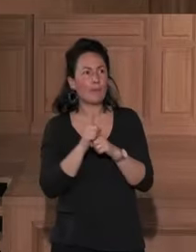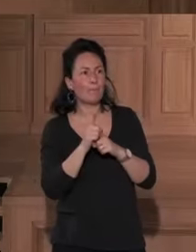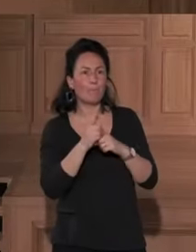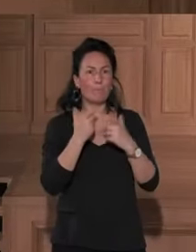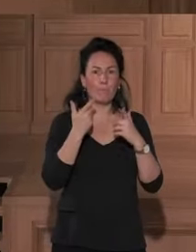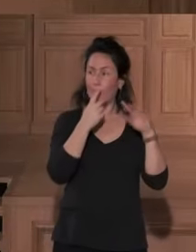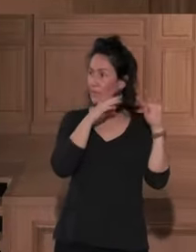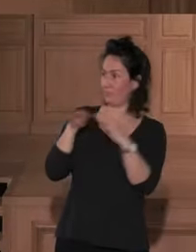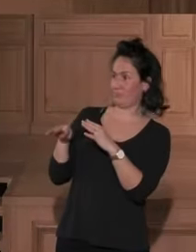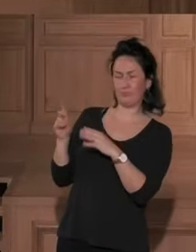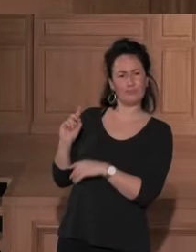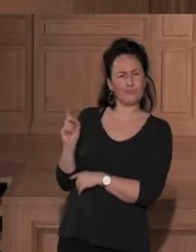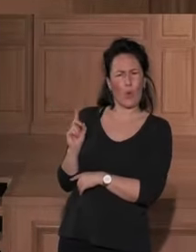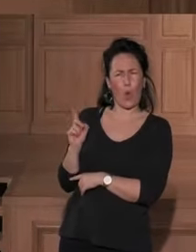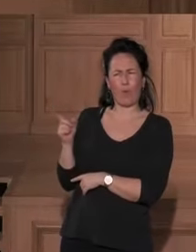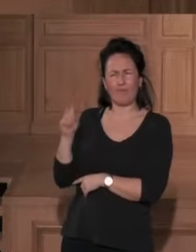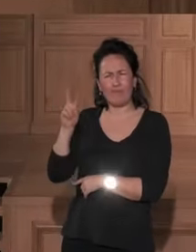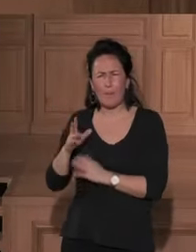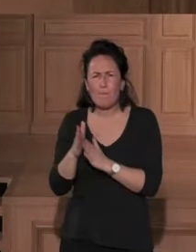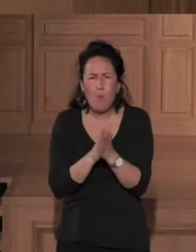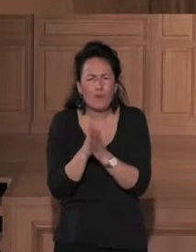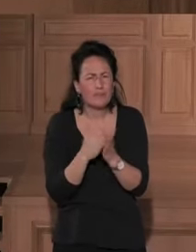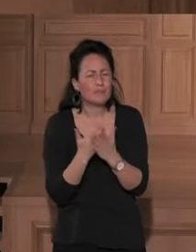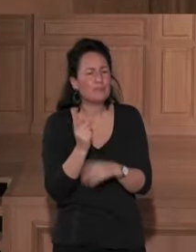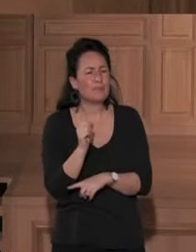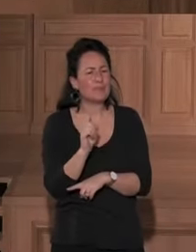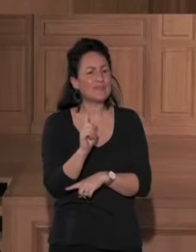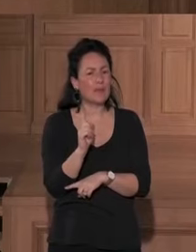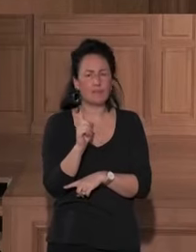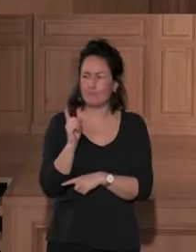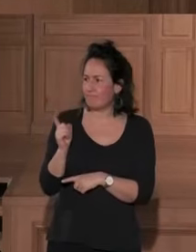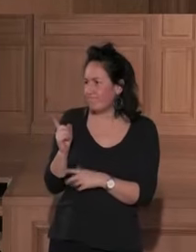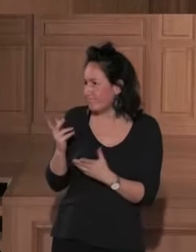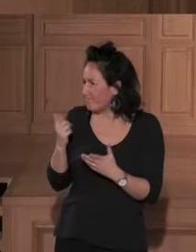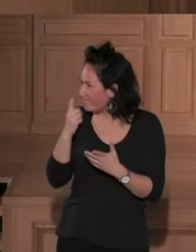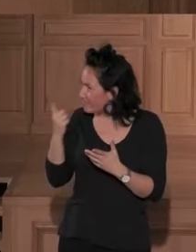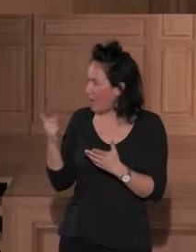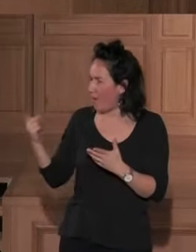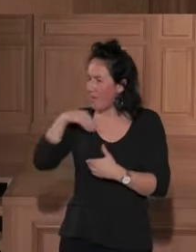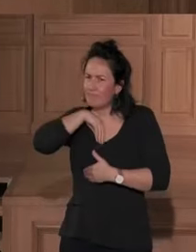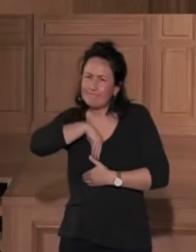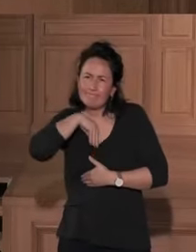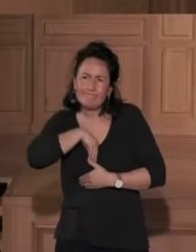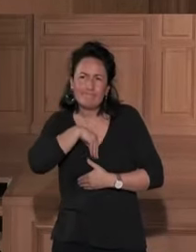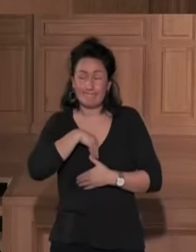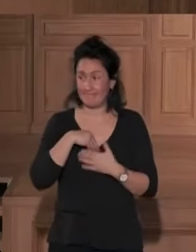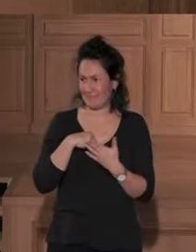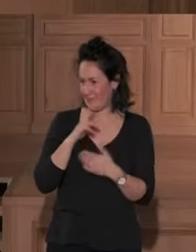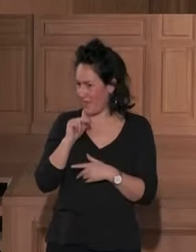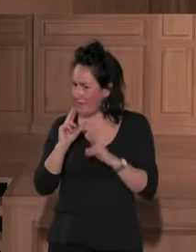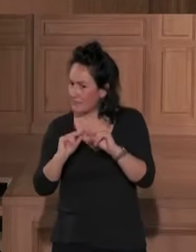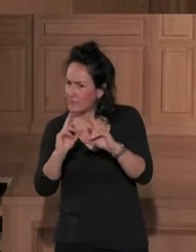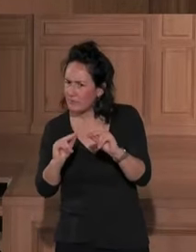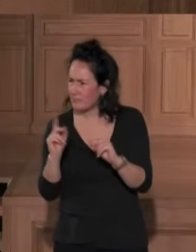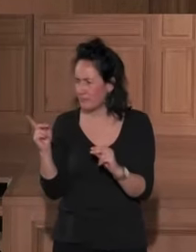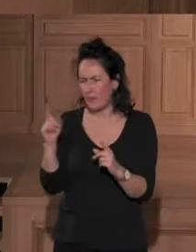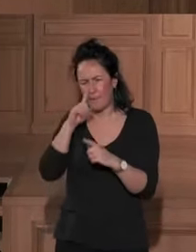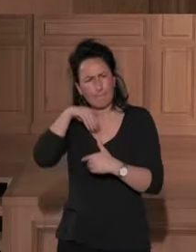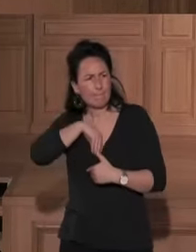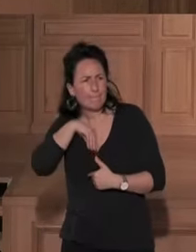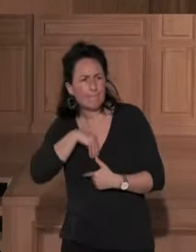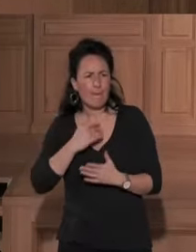soir, on est sous les projecteurs, mais ce n'est quand même pas ça qui vous mobilise. Ce qui vous mobilise, et on va le découvrir ce soir, ce sont les personnes